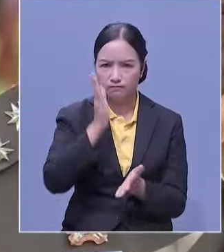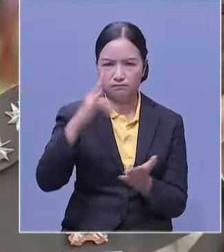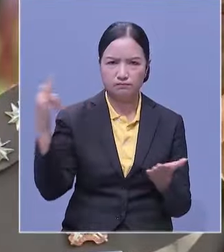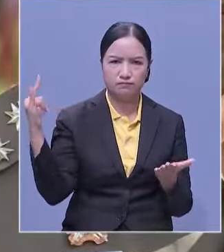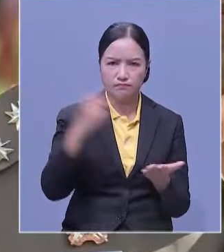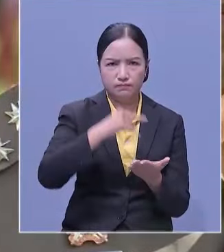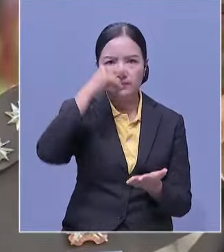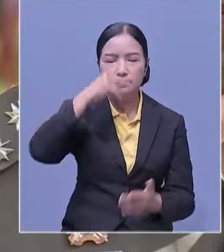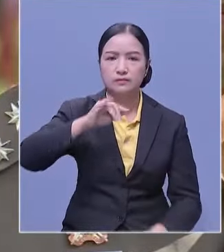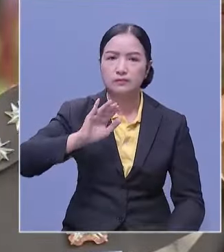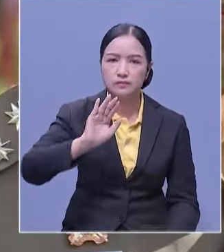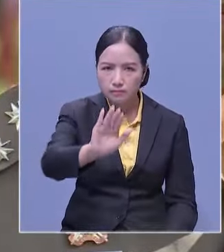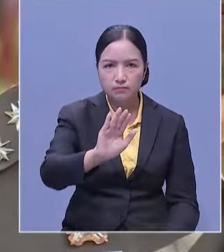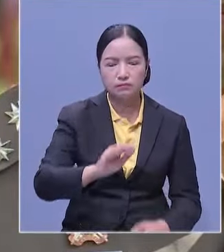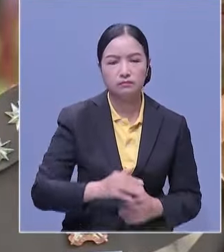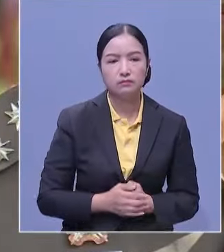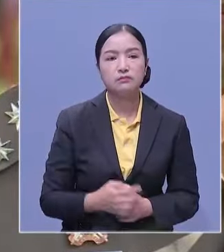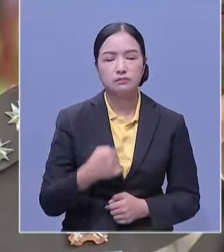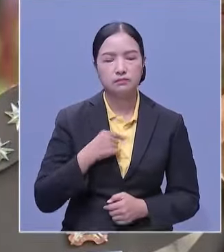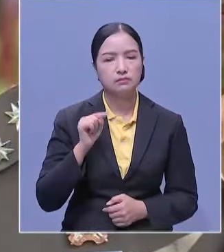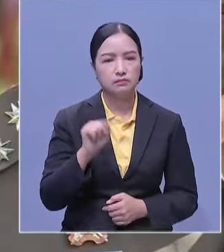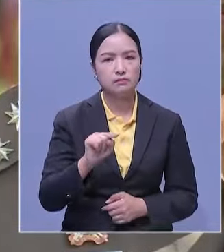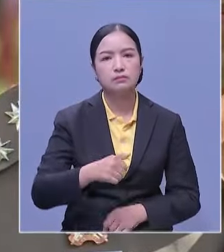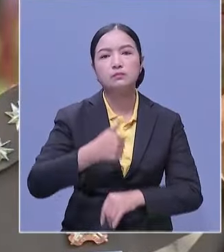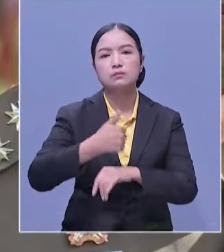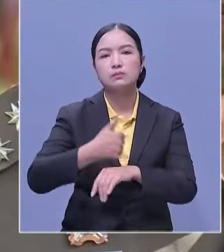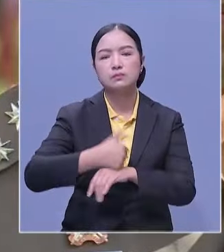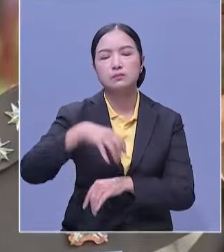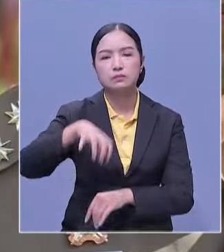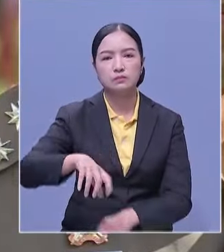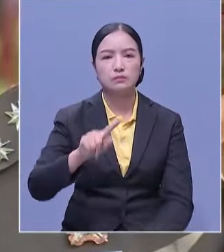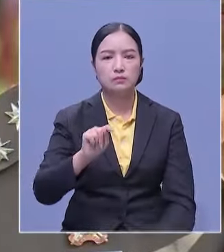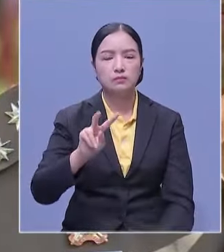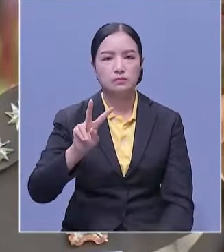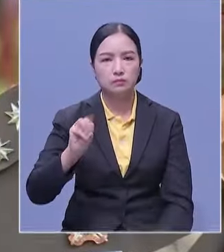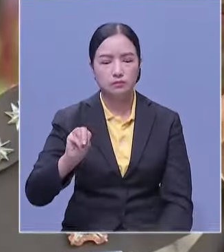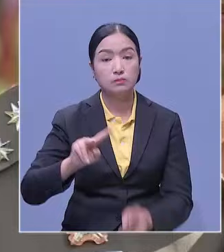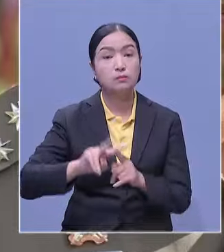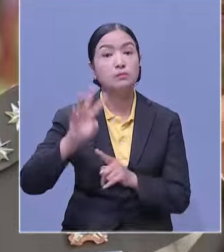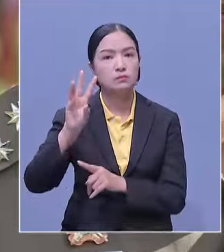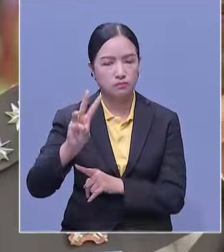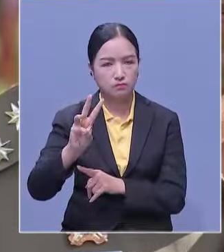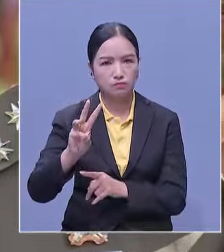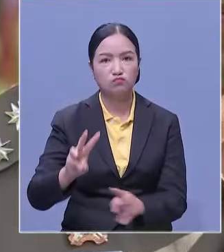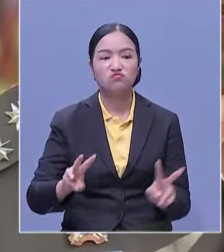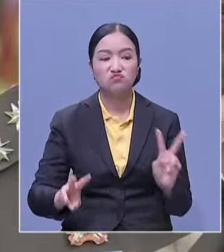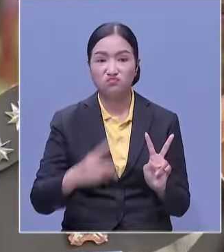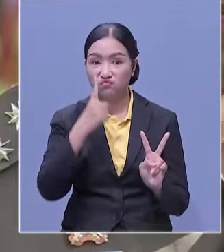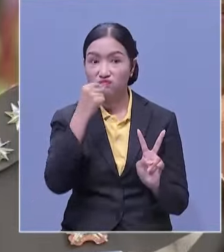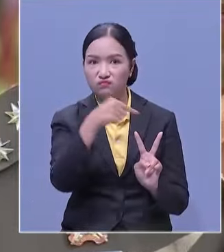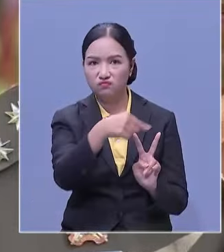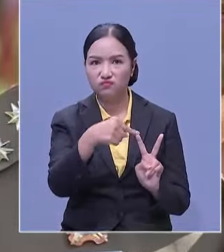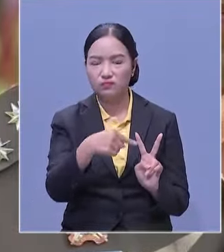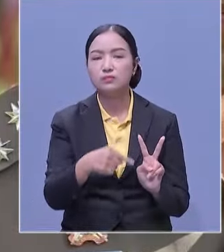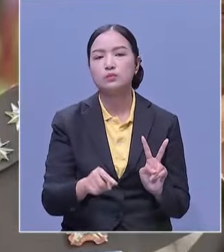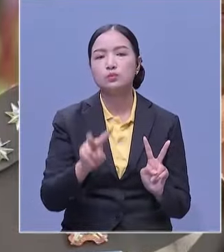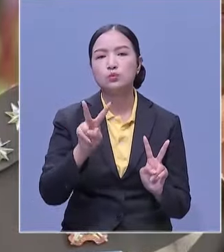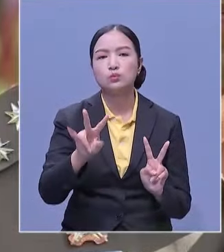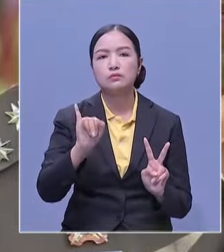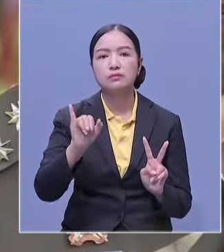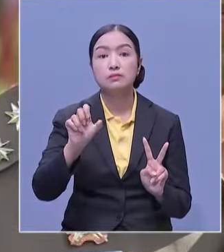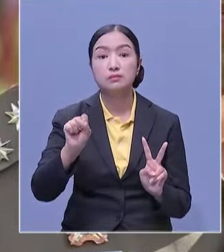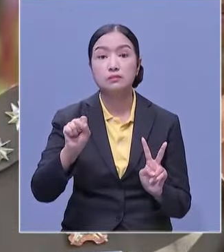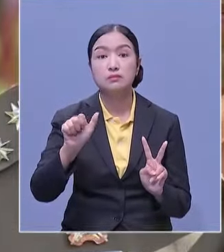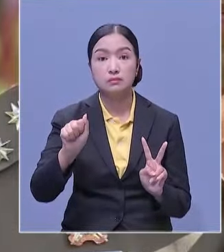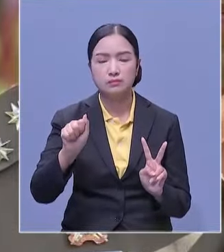Facebookส่วนตัวนะคะสั่งการให้ผู้การตม 6เพิกถอนวีซ่าชาวต่างชาติทั้ง 2คนและหลังจากจบ